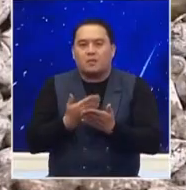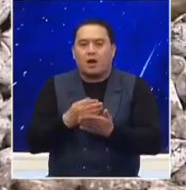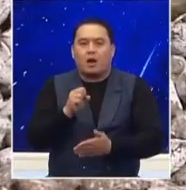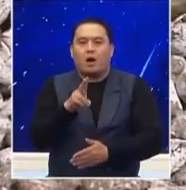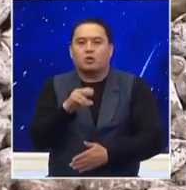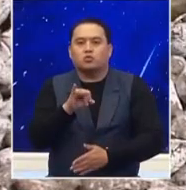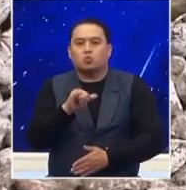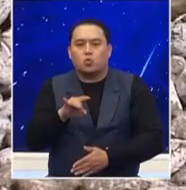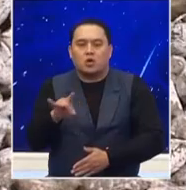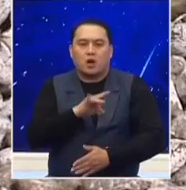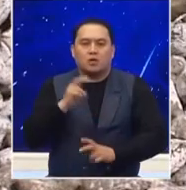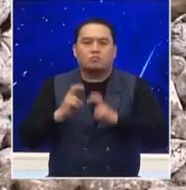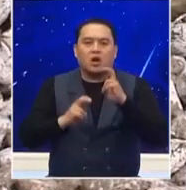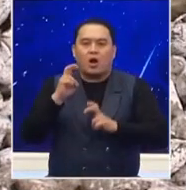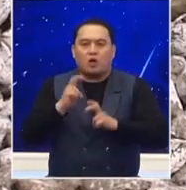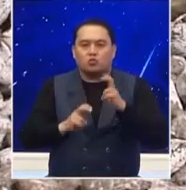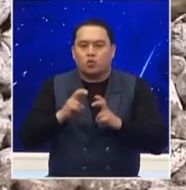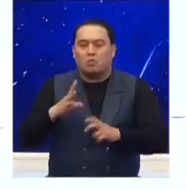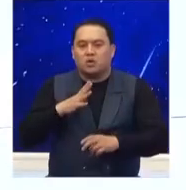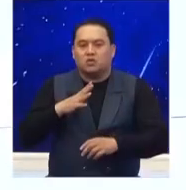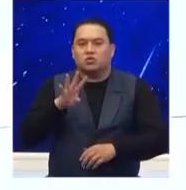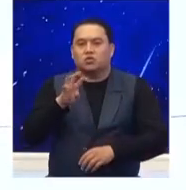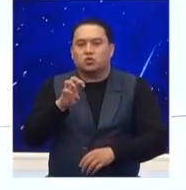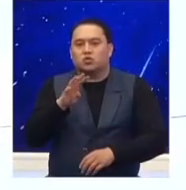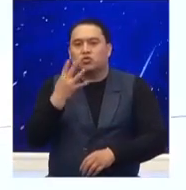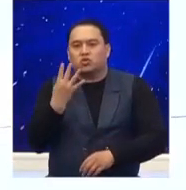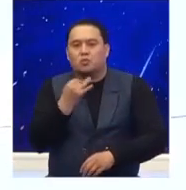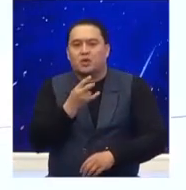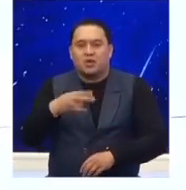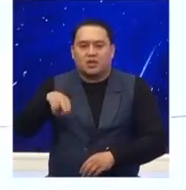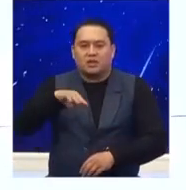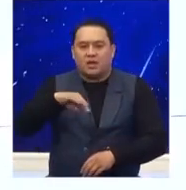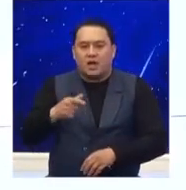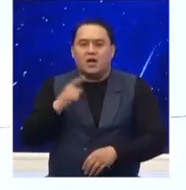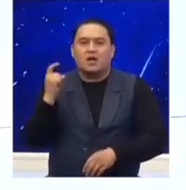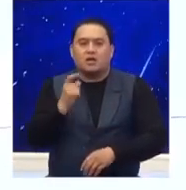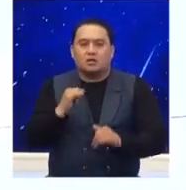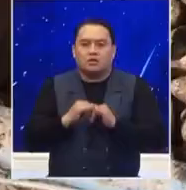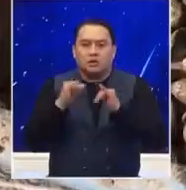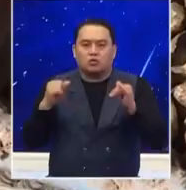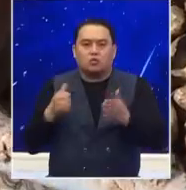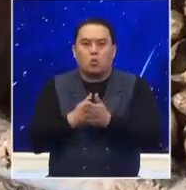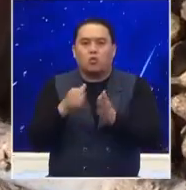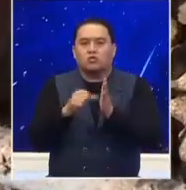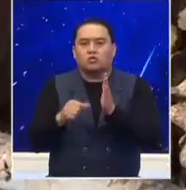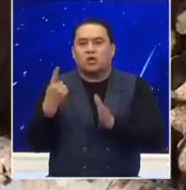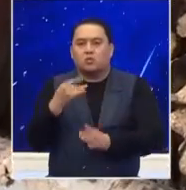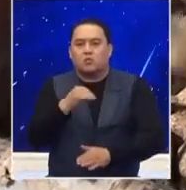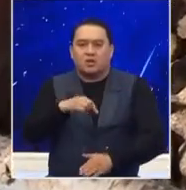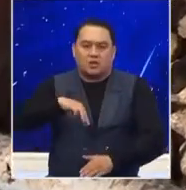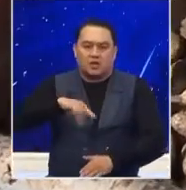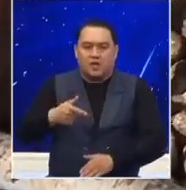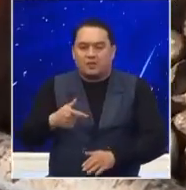Аксусском районе объем промышленного производства составляет более 4 миллиардов тенге, а его экономическое развитие достигло 61